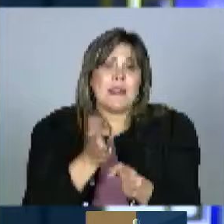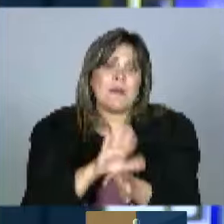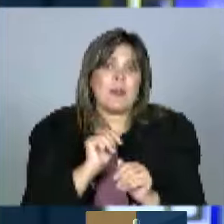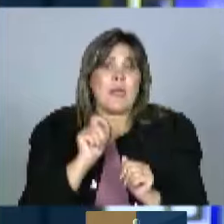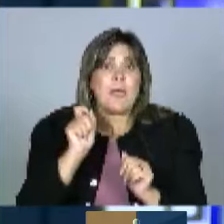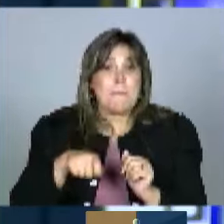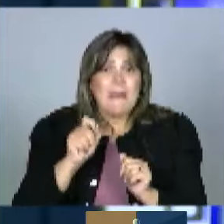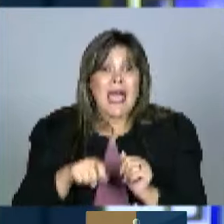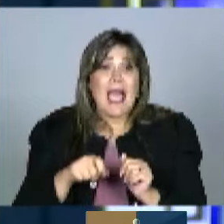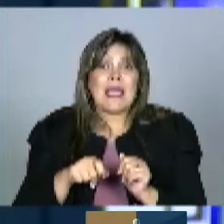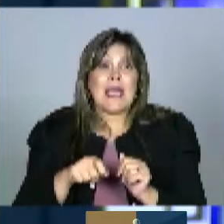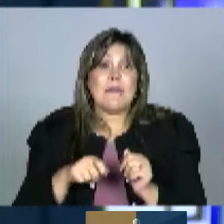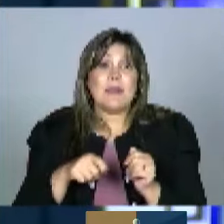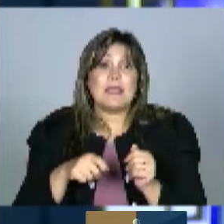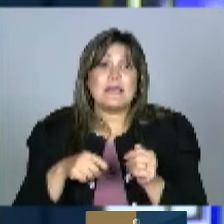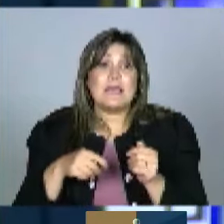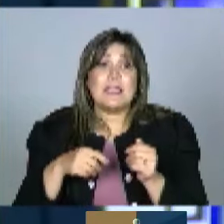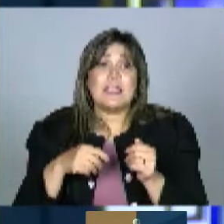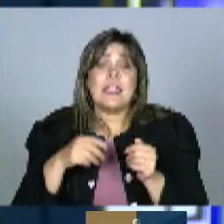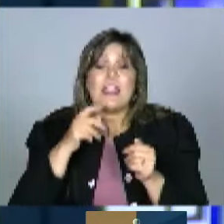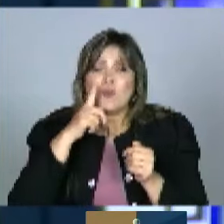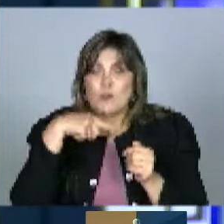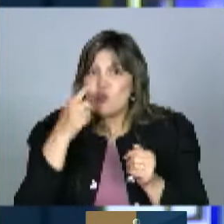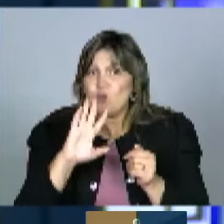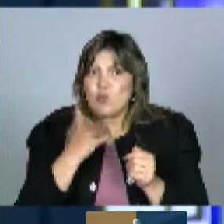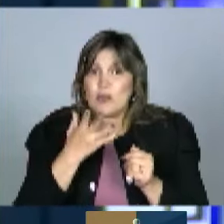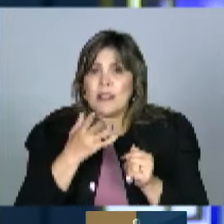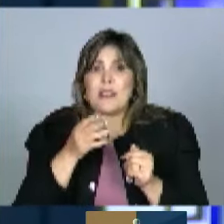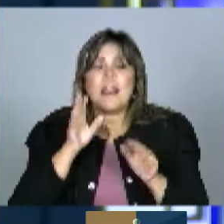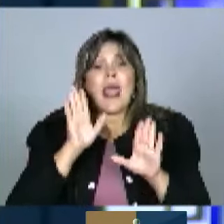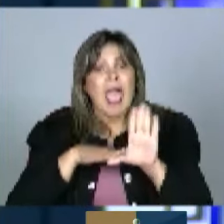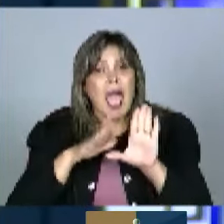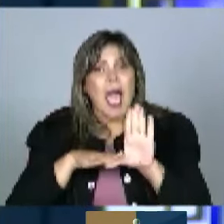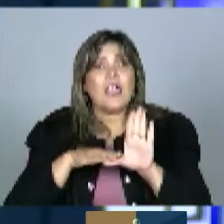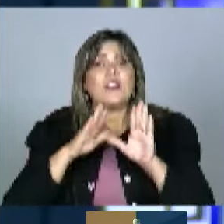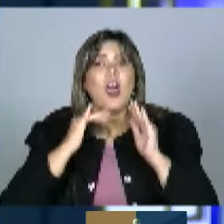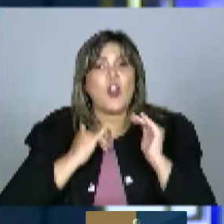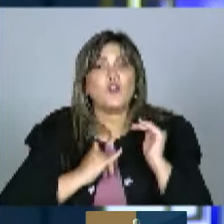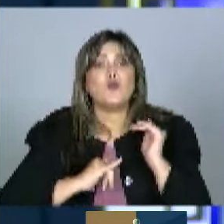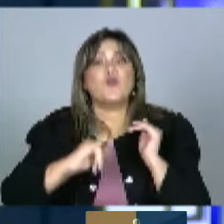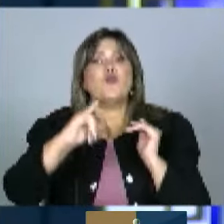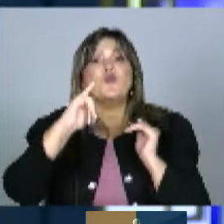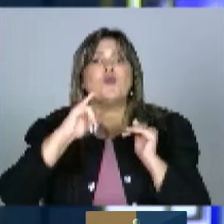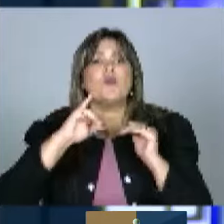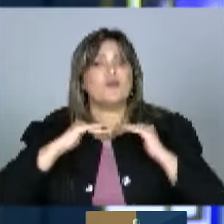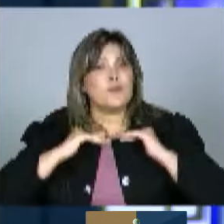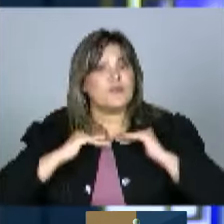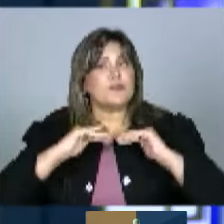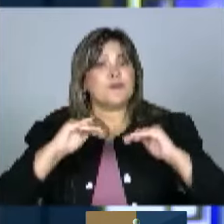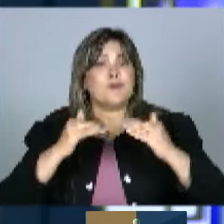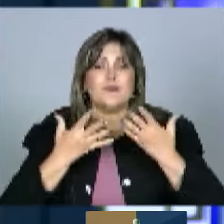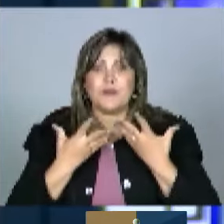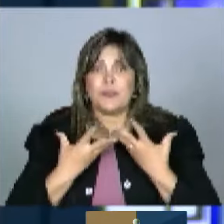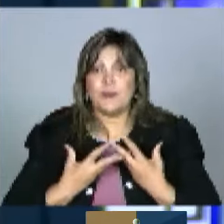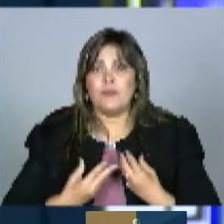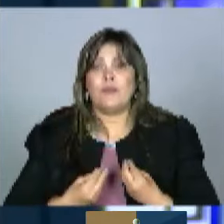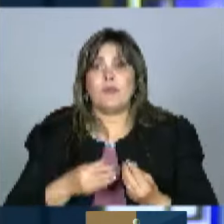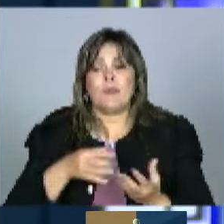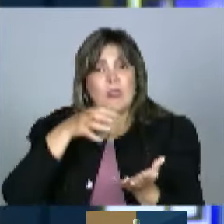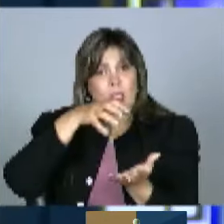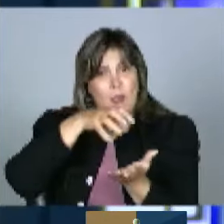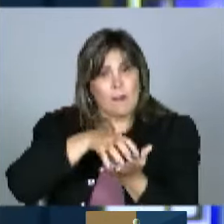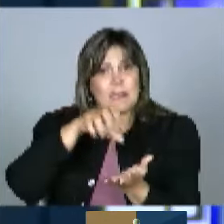ايه ان يكون اقامه دائمه مستقره هادئه لا يعول على مسكن اخر